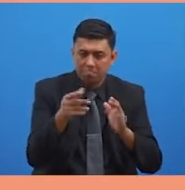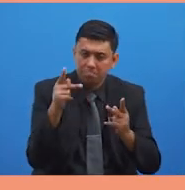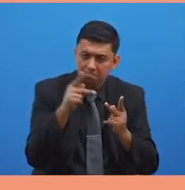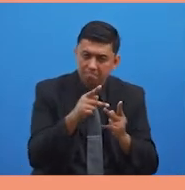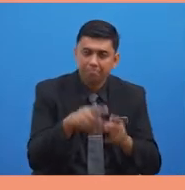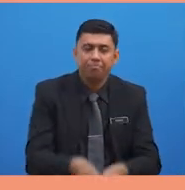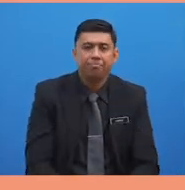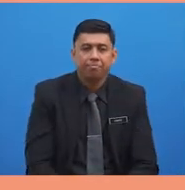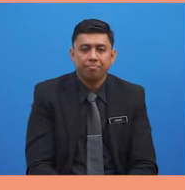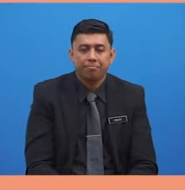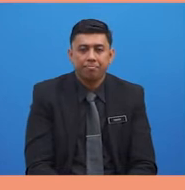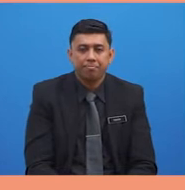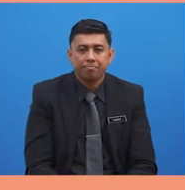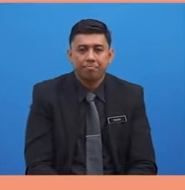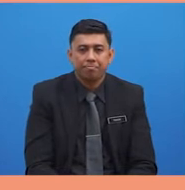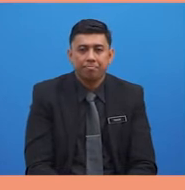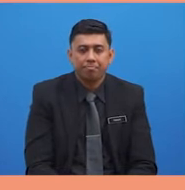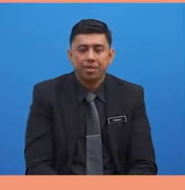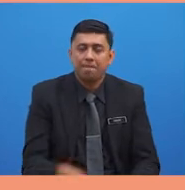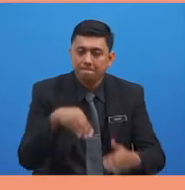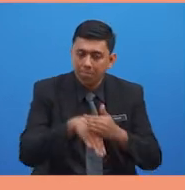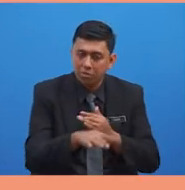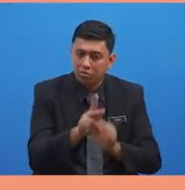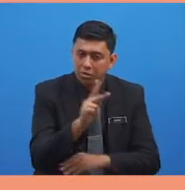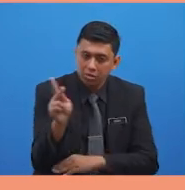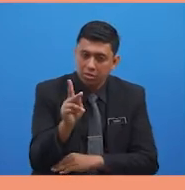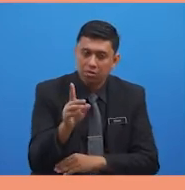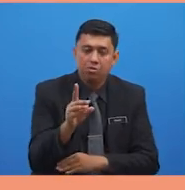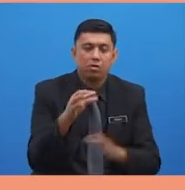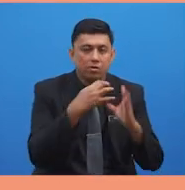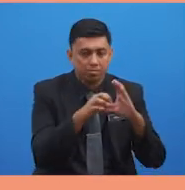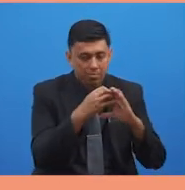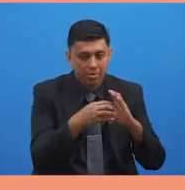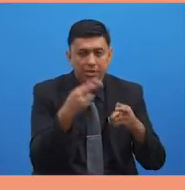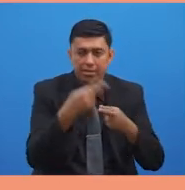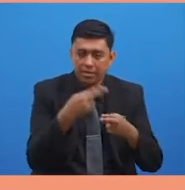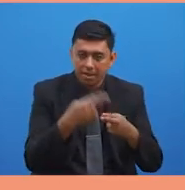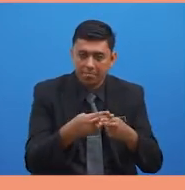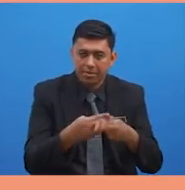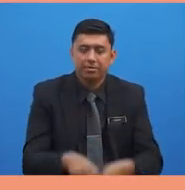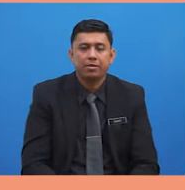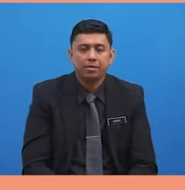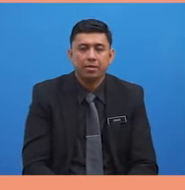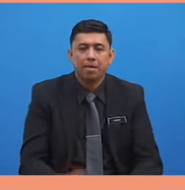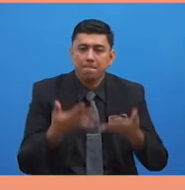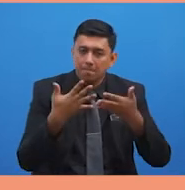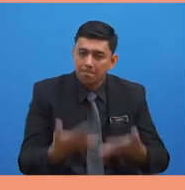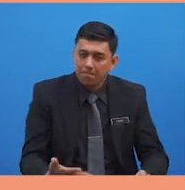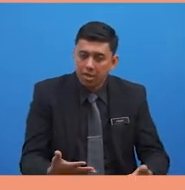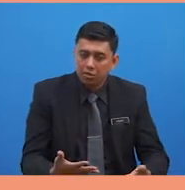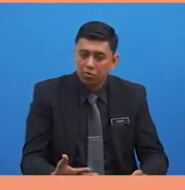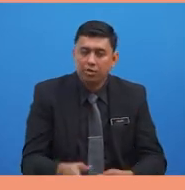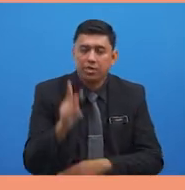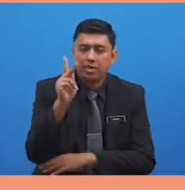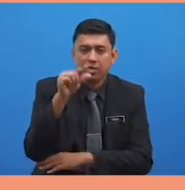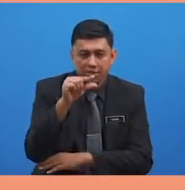code index.html dan masukkan data untuk nama, berat dalam